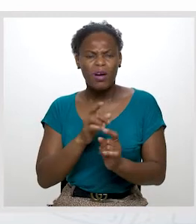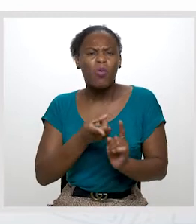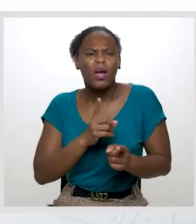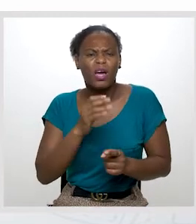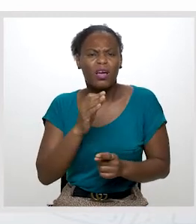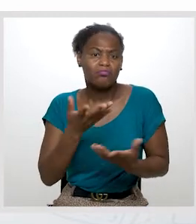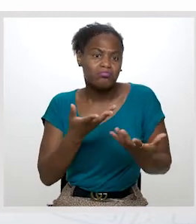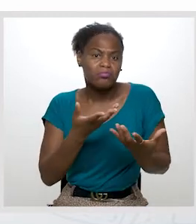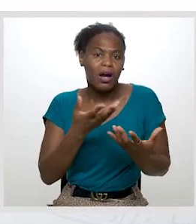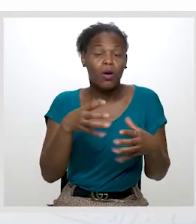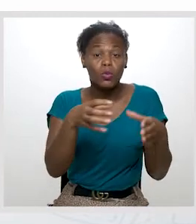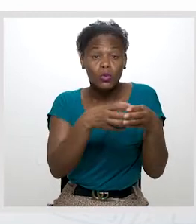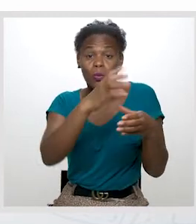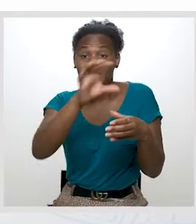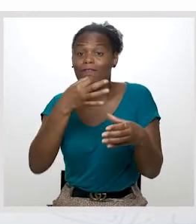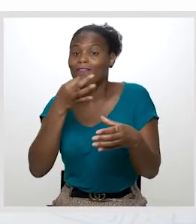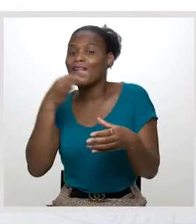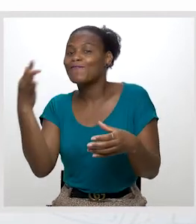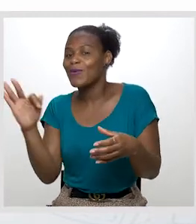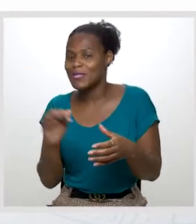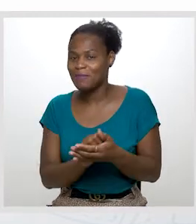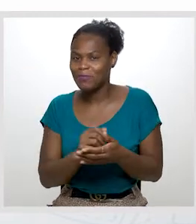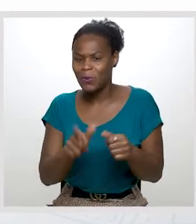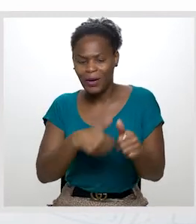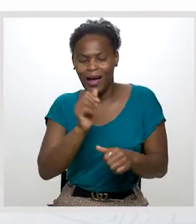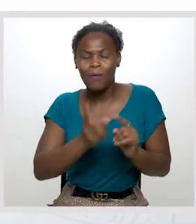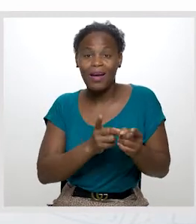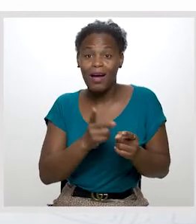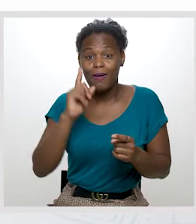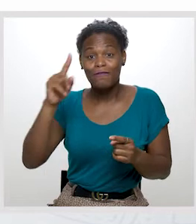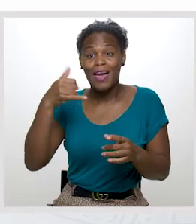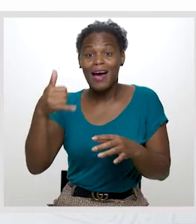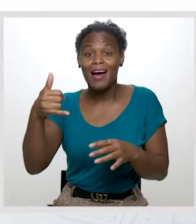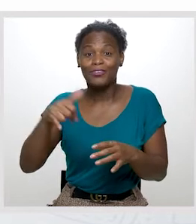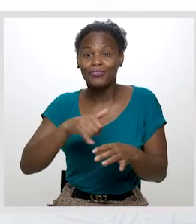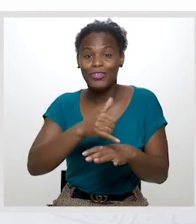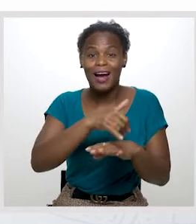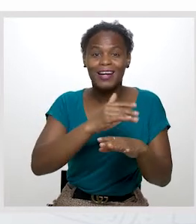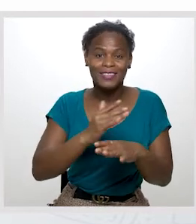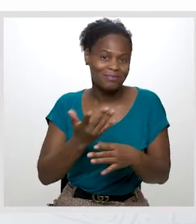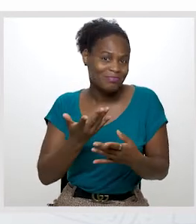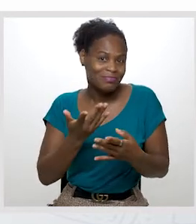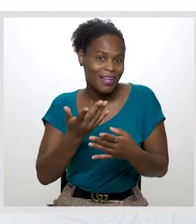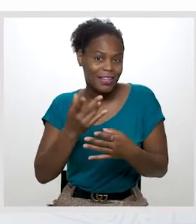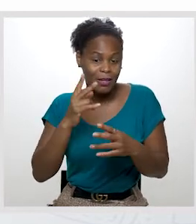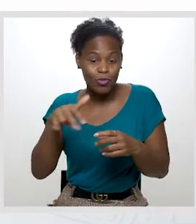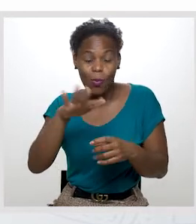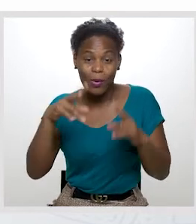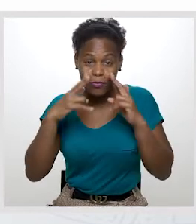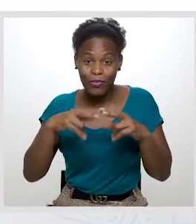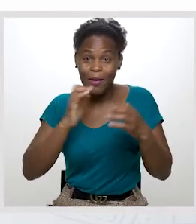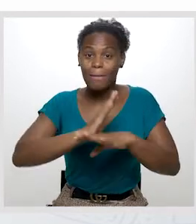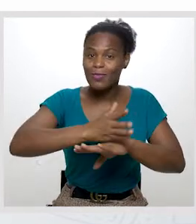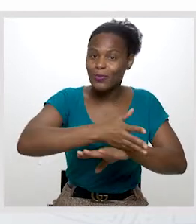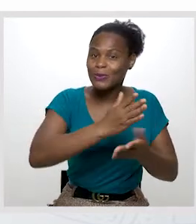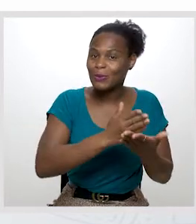que c'est la francophonie? C'est l'ensemble des pays où on parle français. Et qu'est-ce qu'on gagne? Un voyage en classe de découverte sur